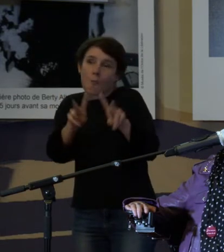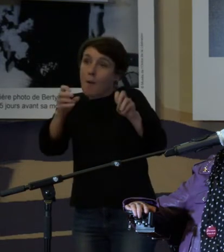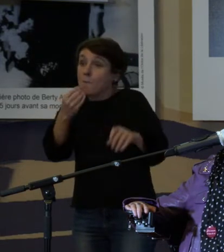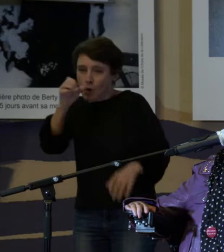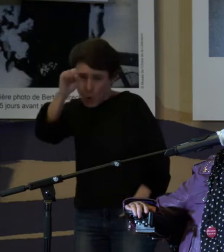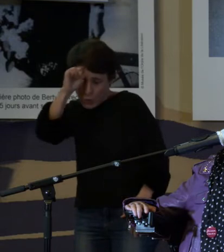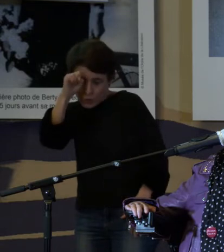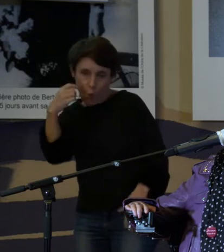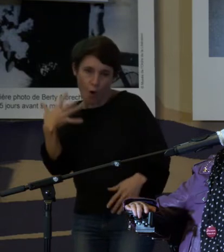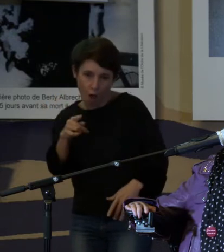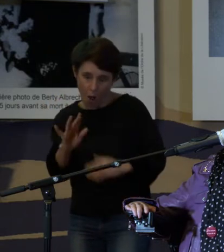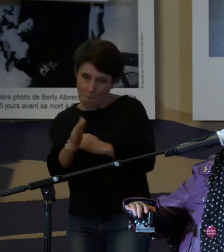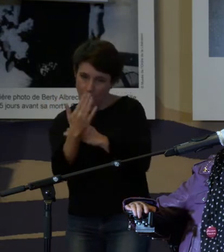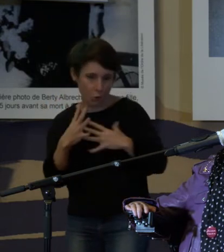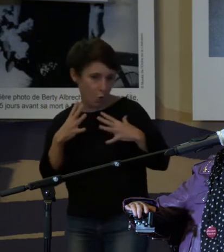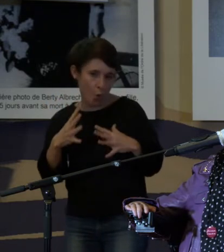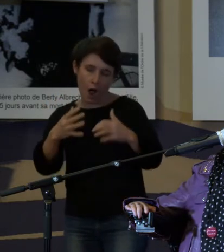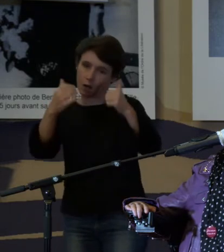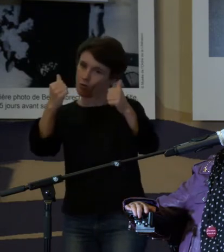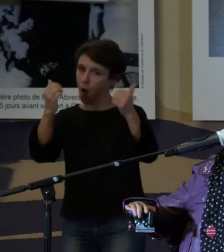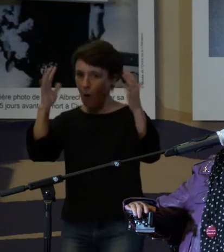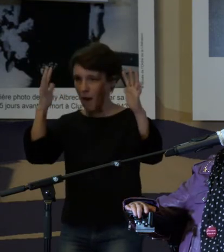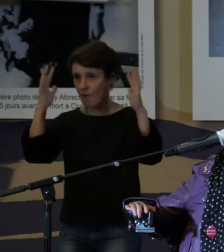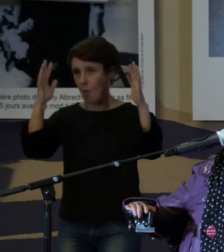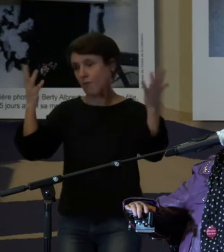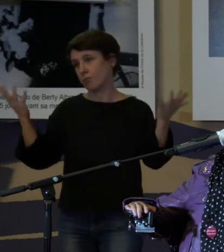courage, voyez, ou qu'on en fait